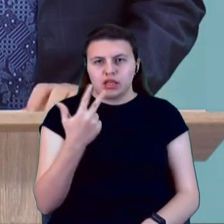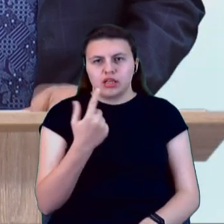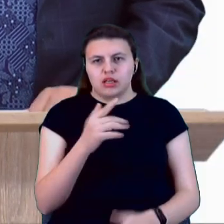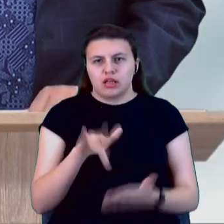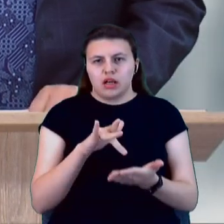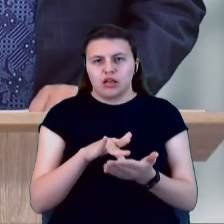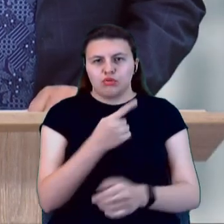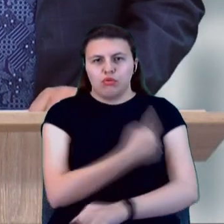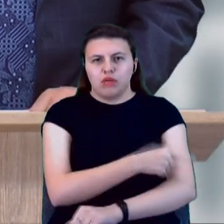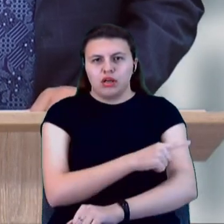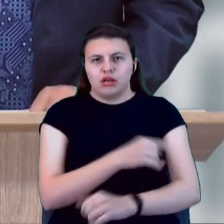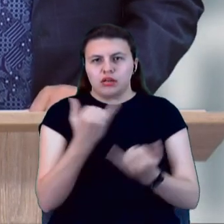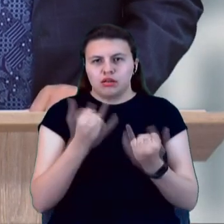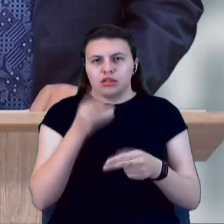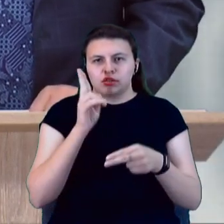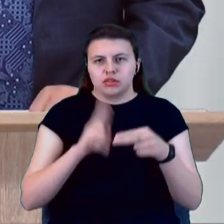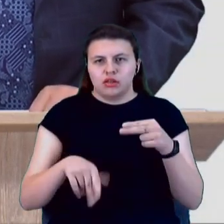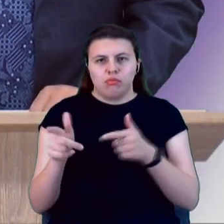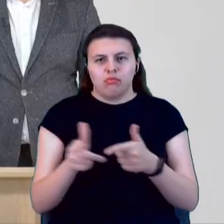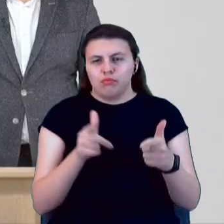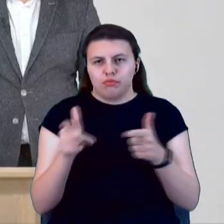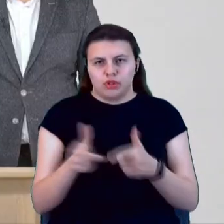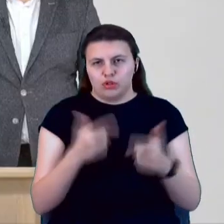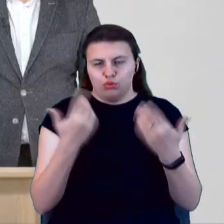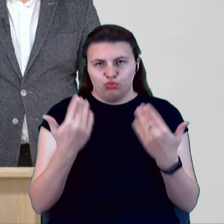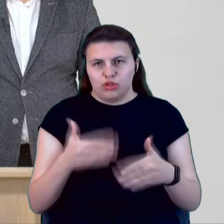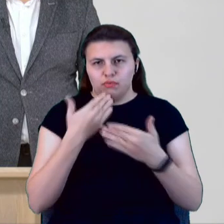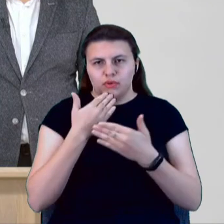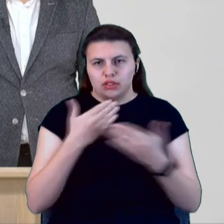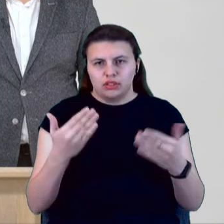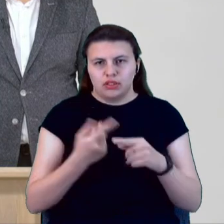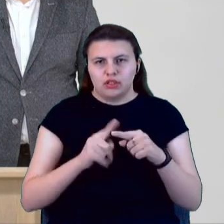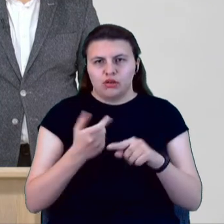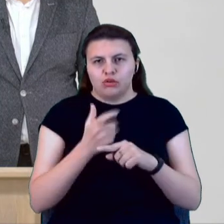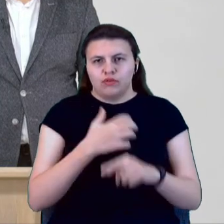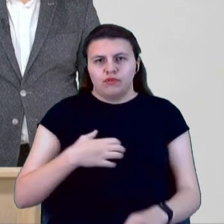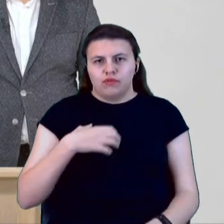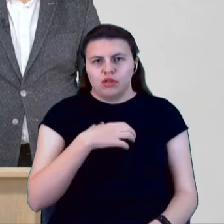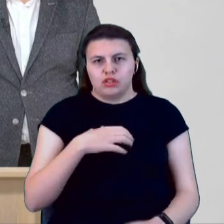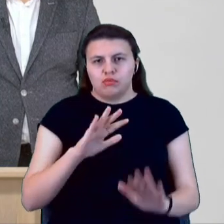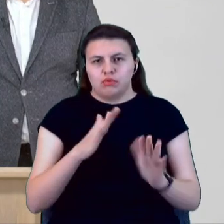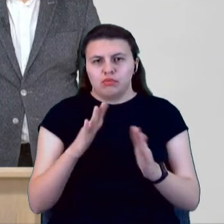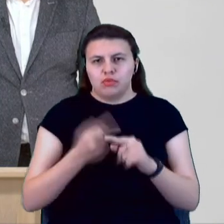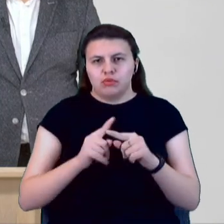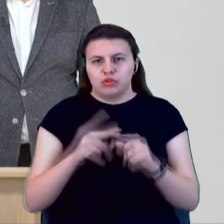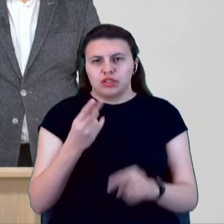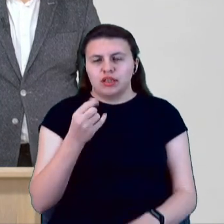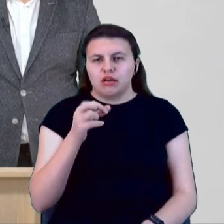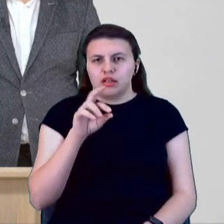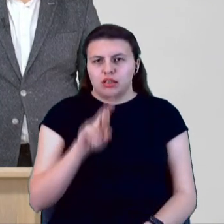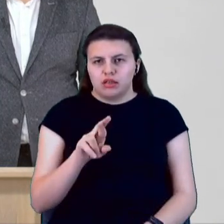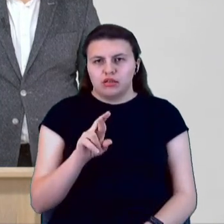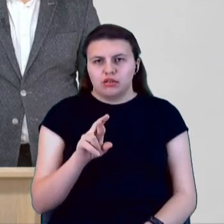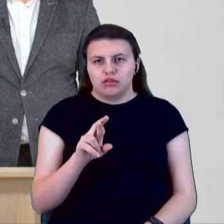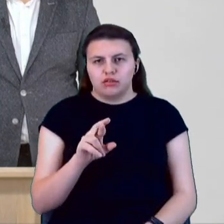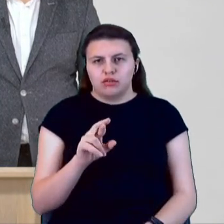Сейчас заканчиваются последние приготовления. Это очень важный момент, потому что централизация как